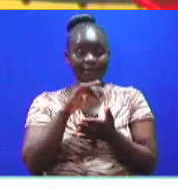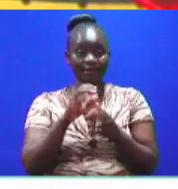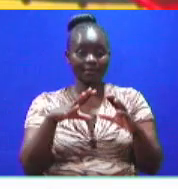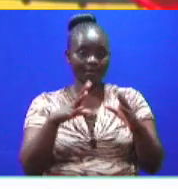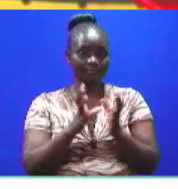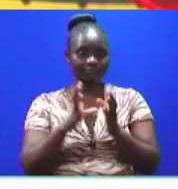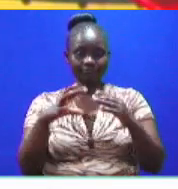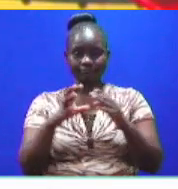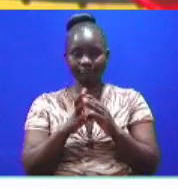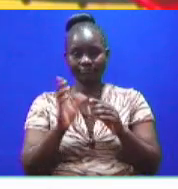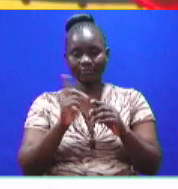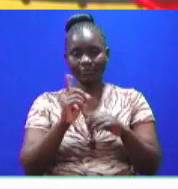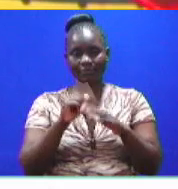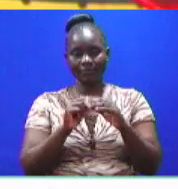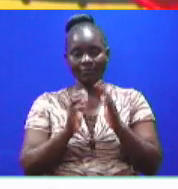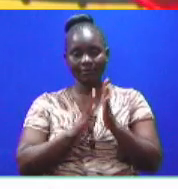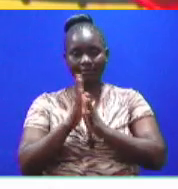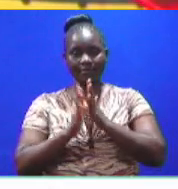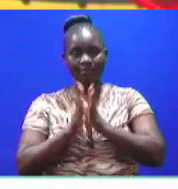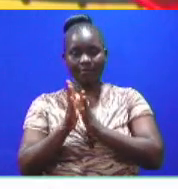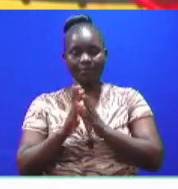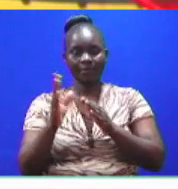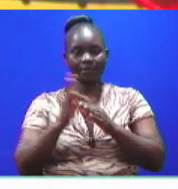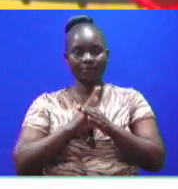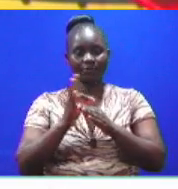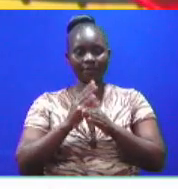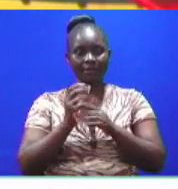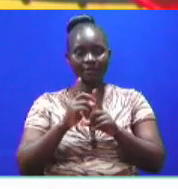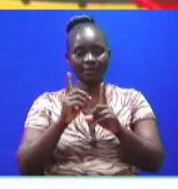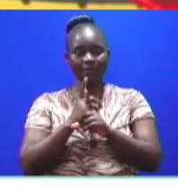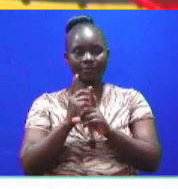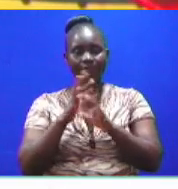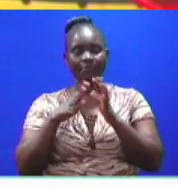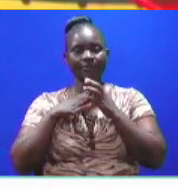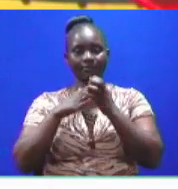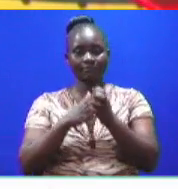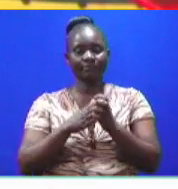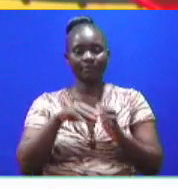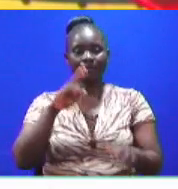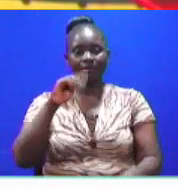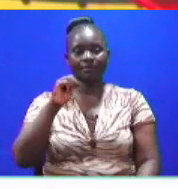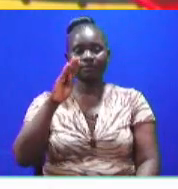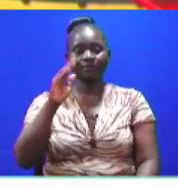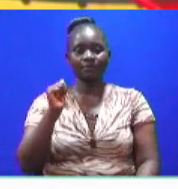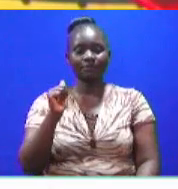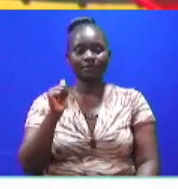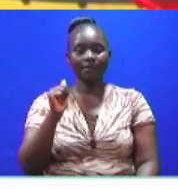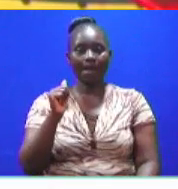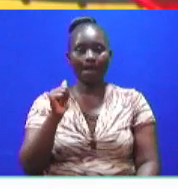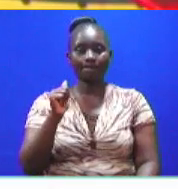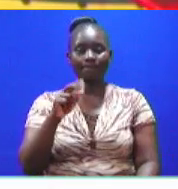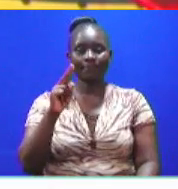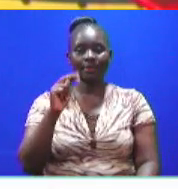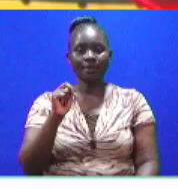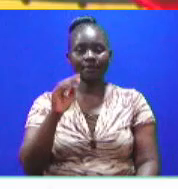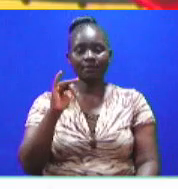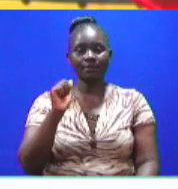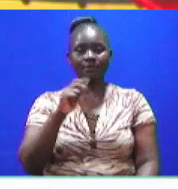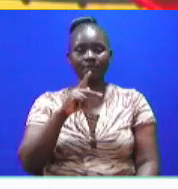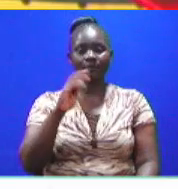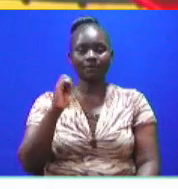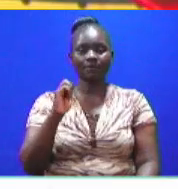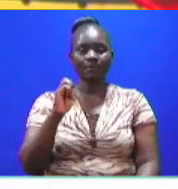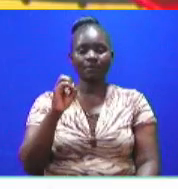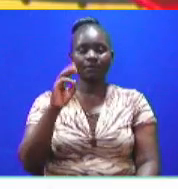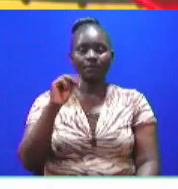kia bene nomoro bilo nyara kwa bago wikira ni wana varai aho gati ya bo omwe msuebwe ward area ya nyakoe kosmas oyagi